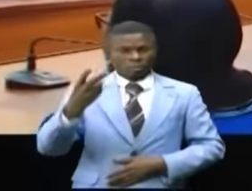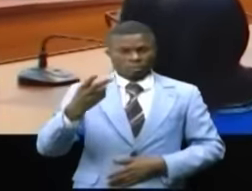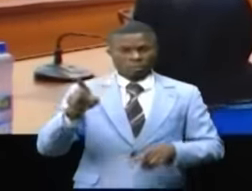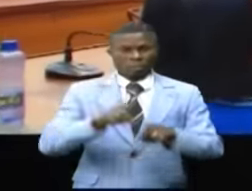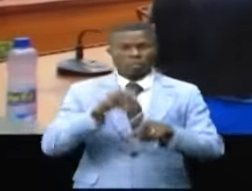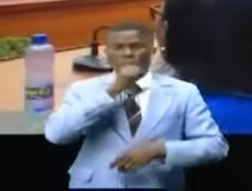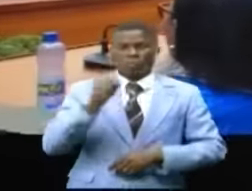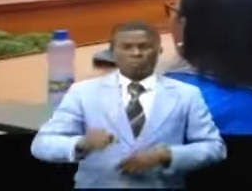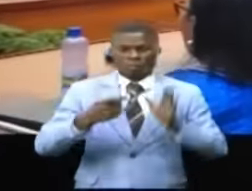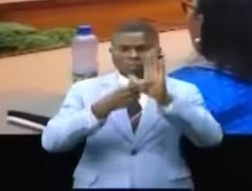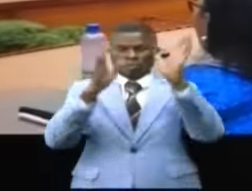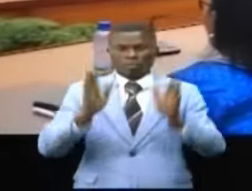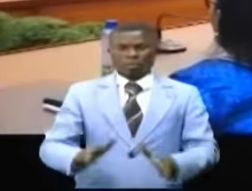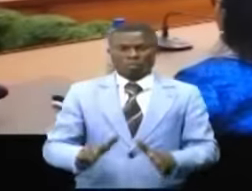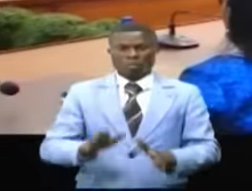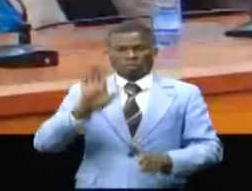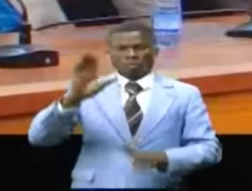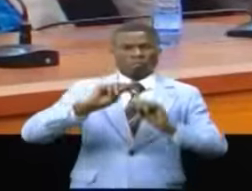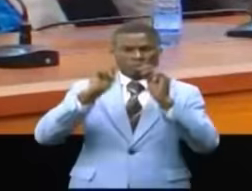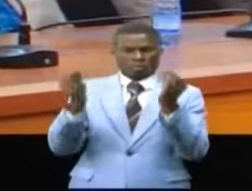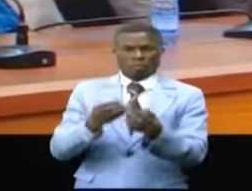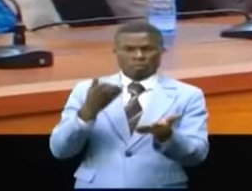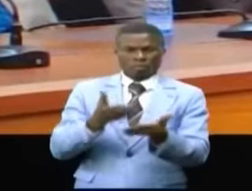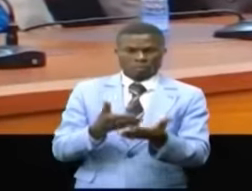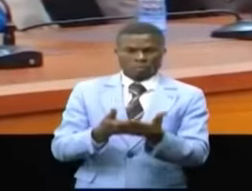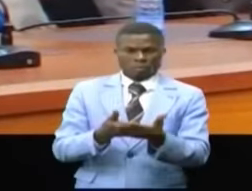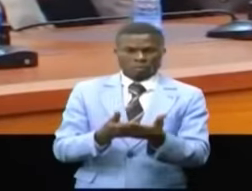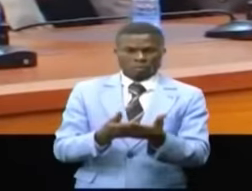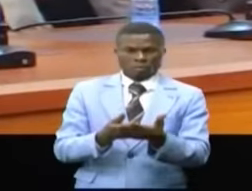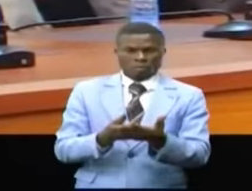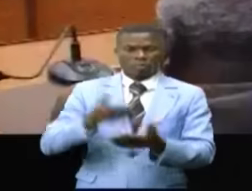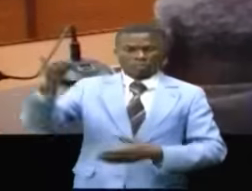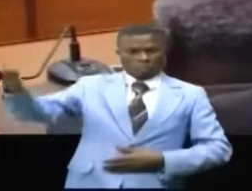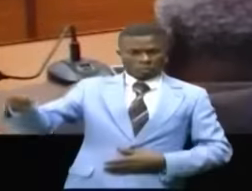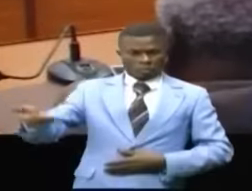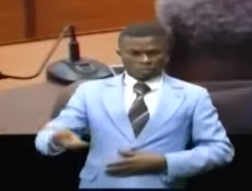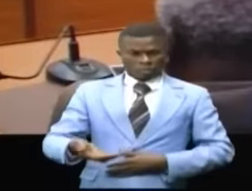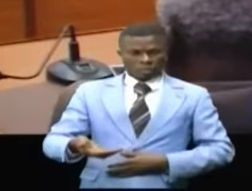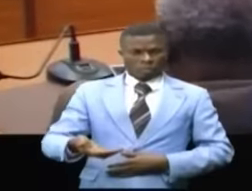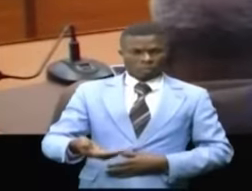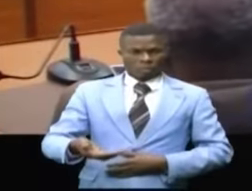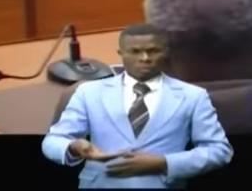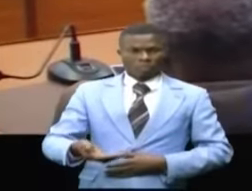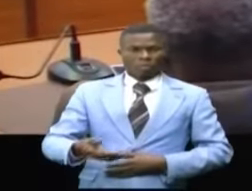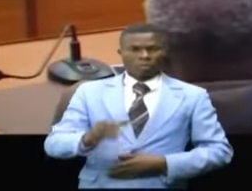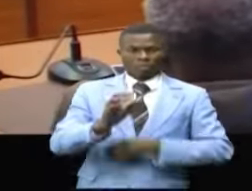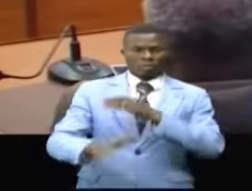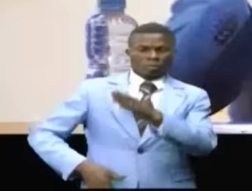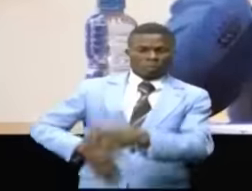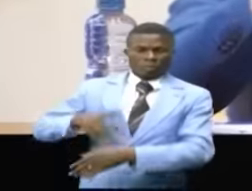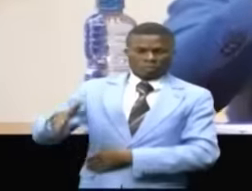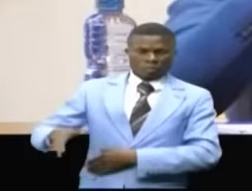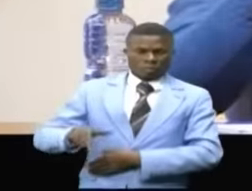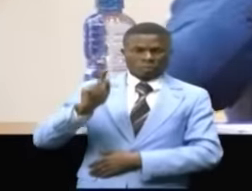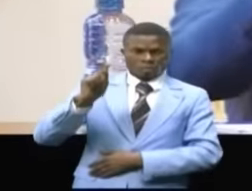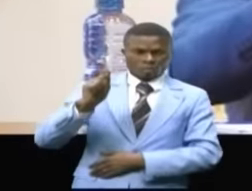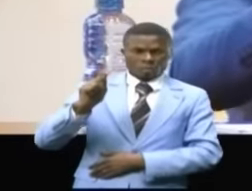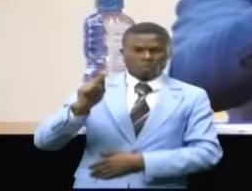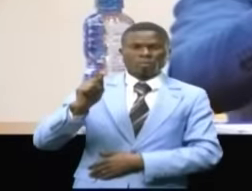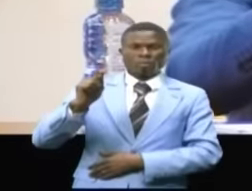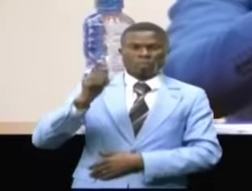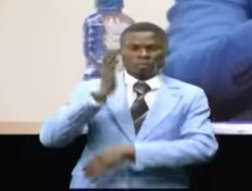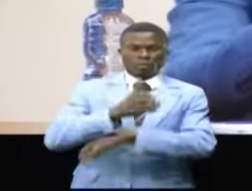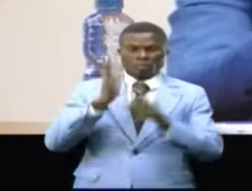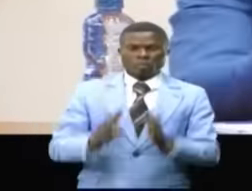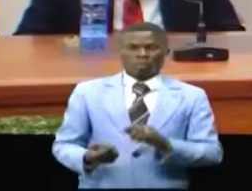ancien représentant légal de l'ERC. Ils ont été reçus en audience par M. l'abbé Théo Chulumba, conseiller principal